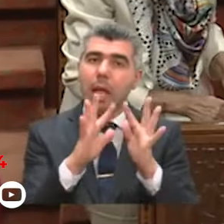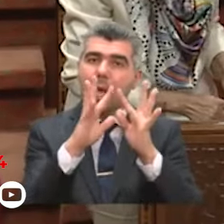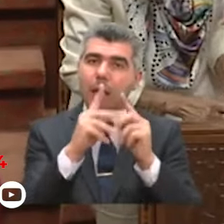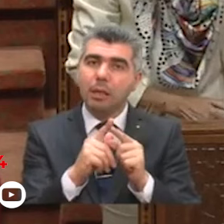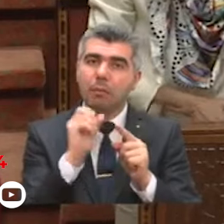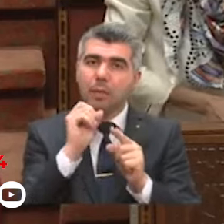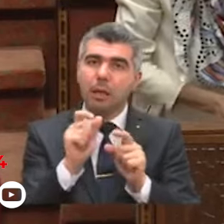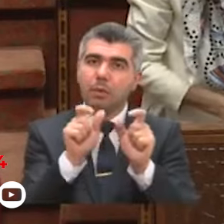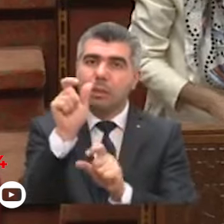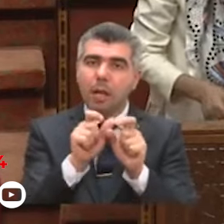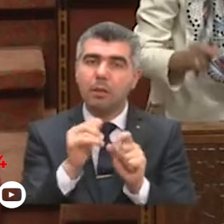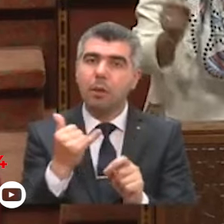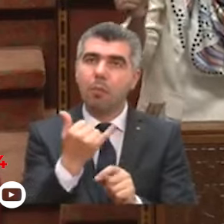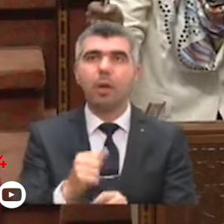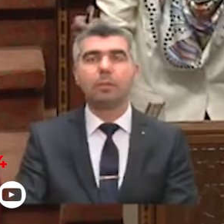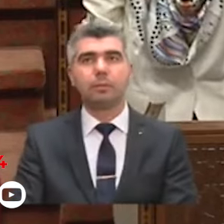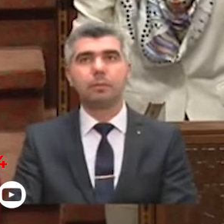المعطيات كلها.